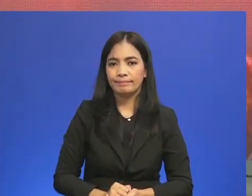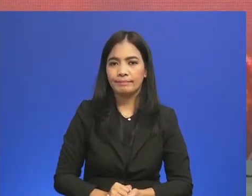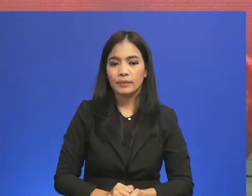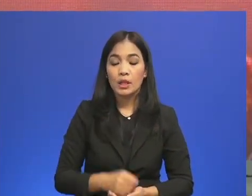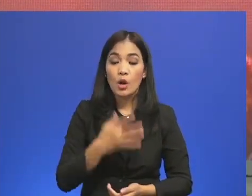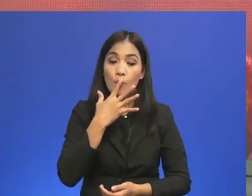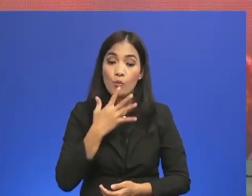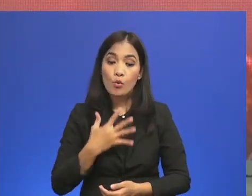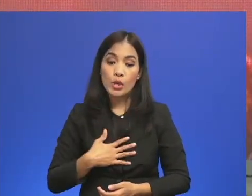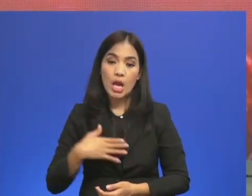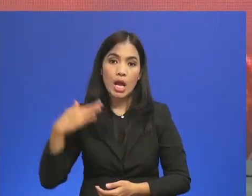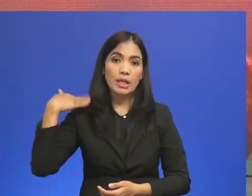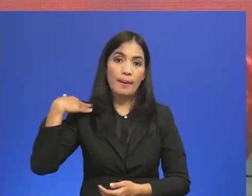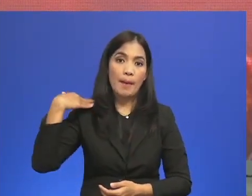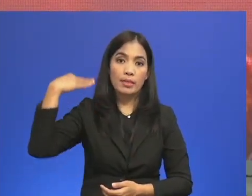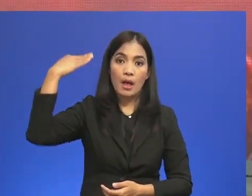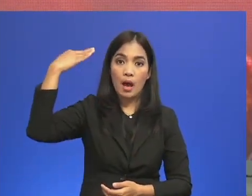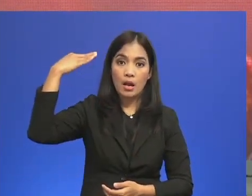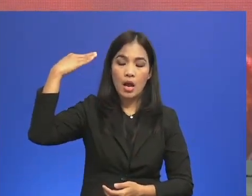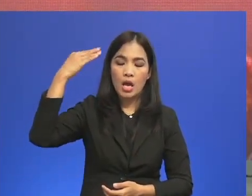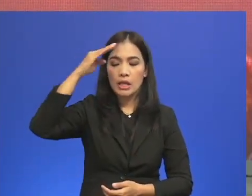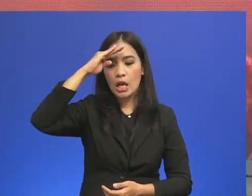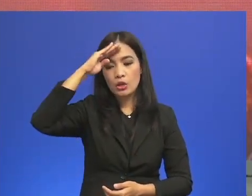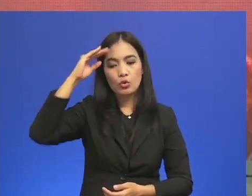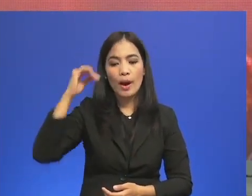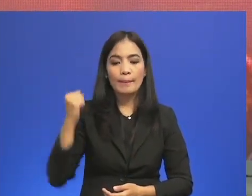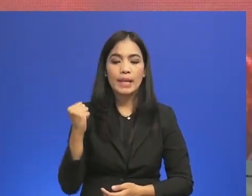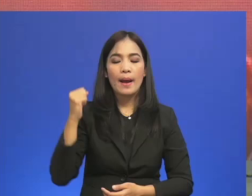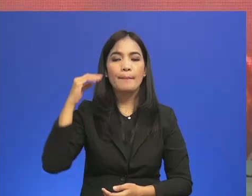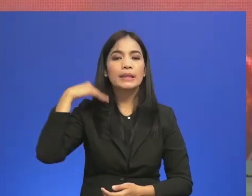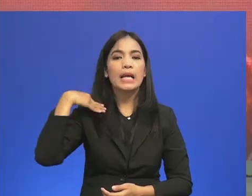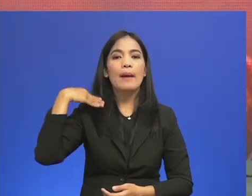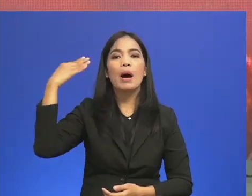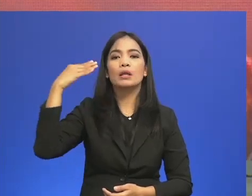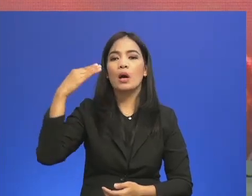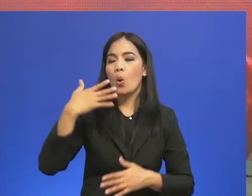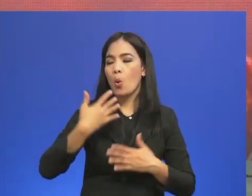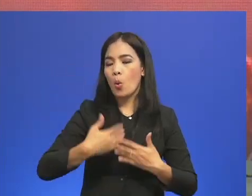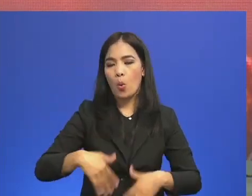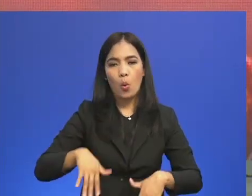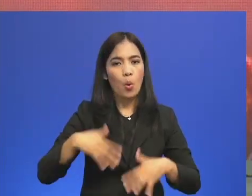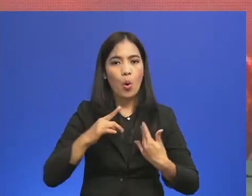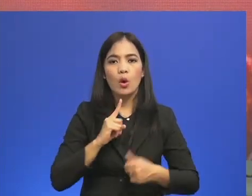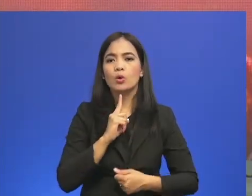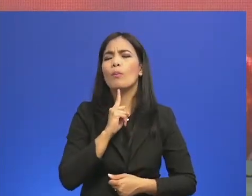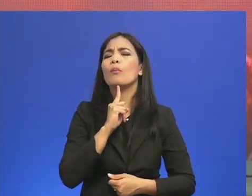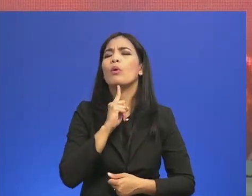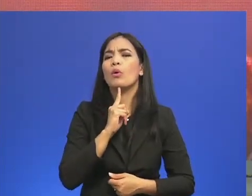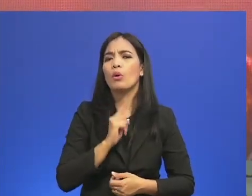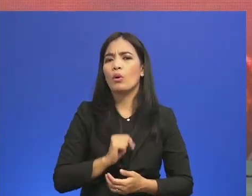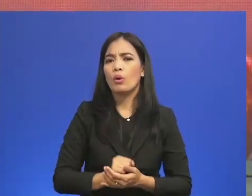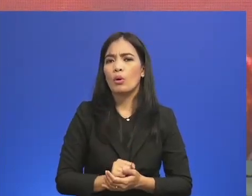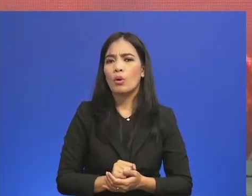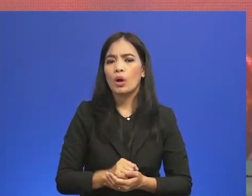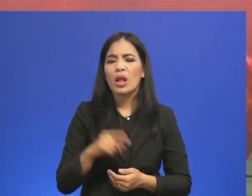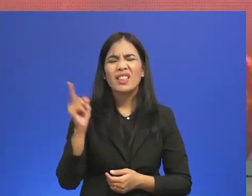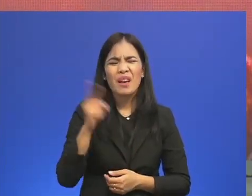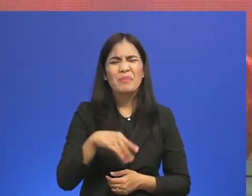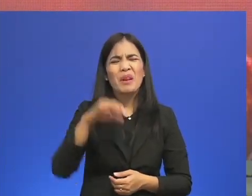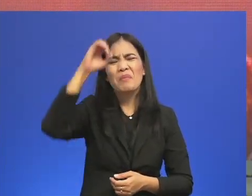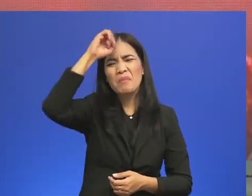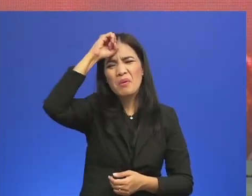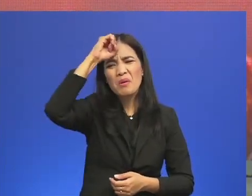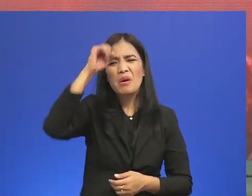Yang punya kedudukan, yang suaminya pejabat. Aduh, sombong sekali. Tapi lebih konyol kalau